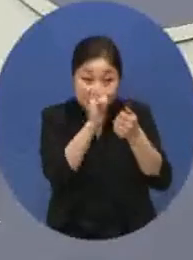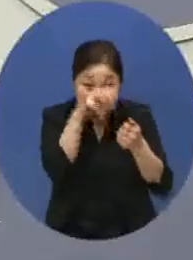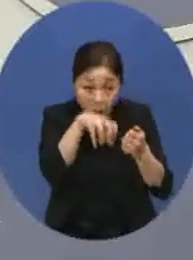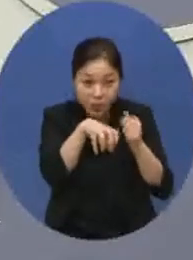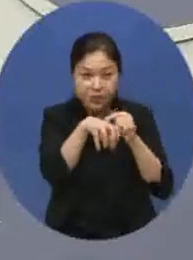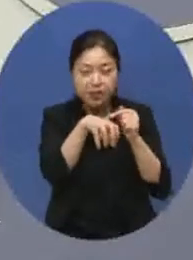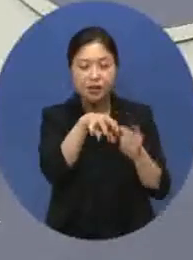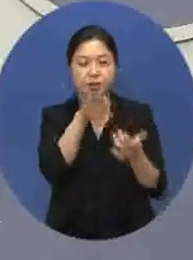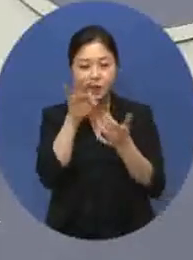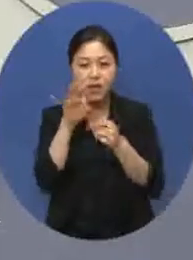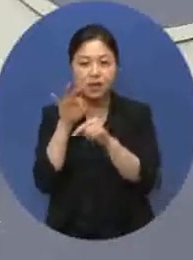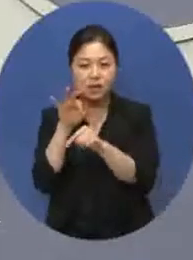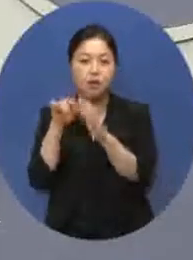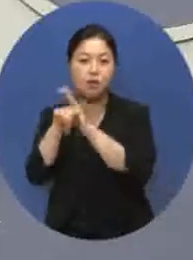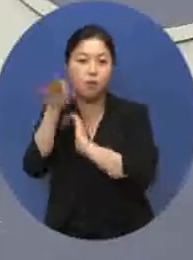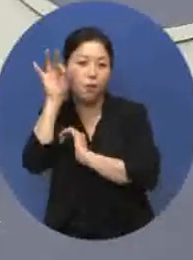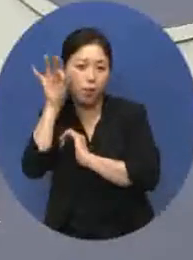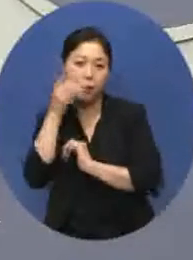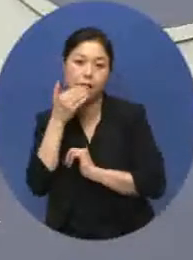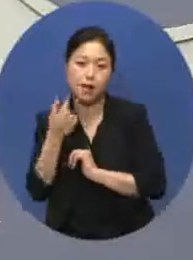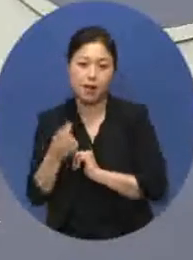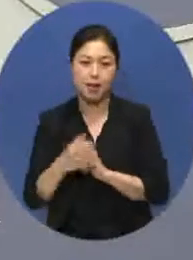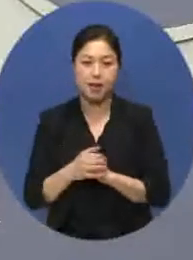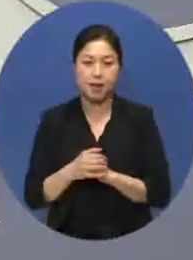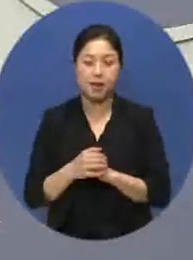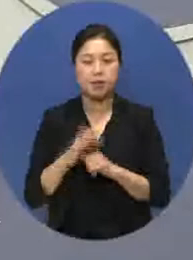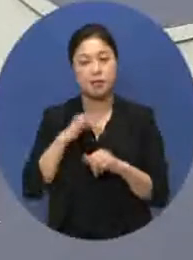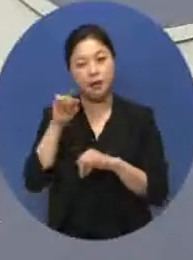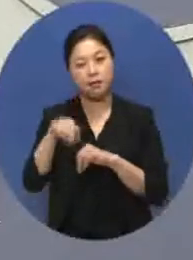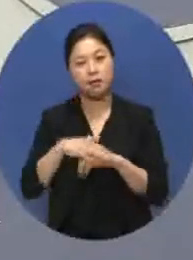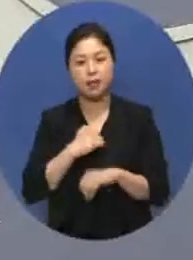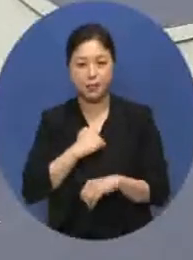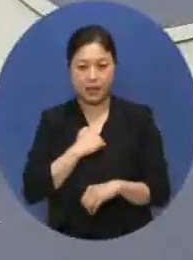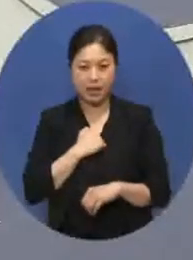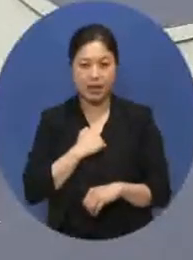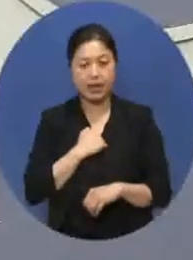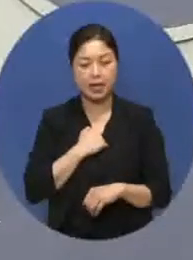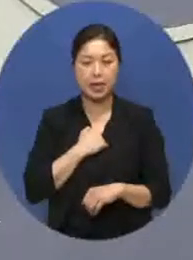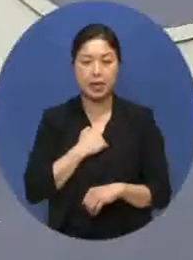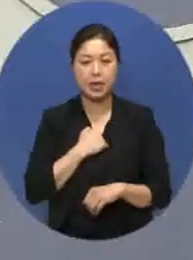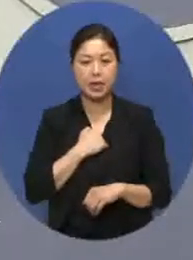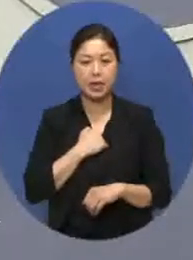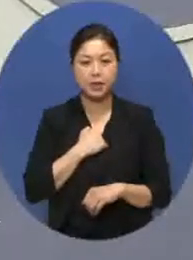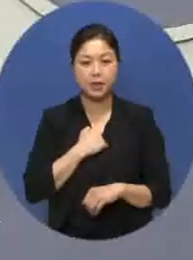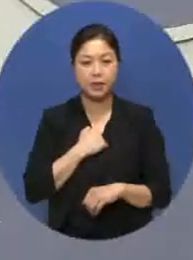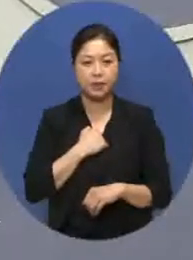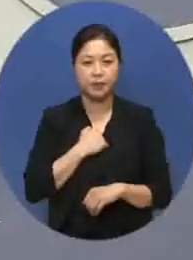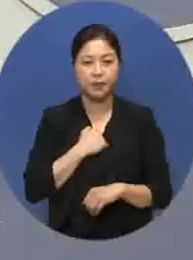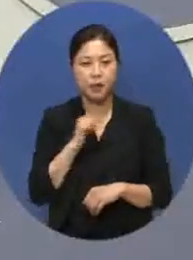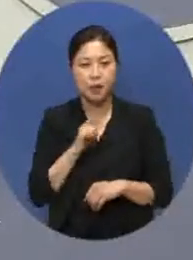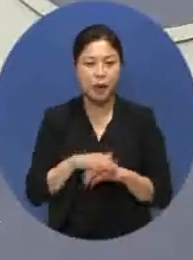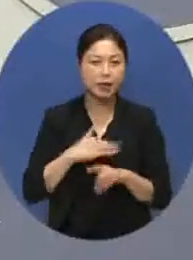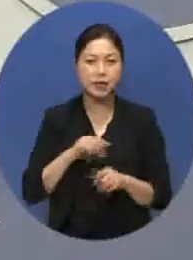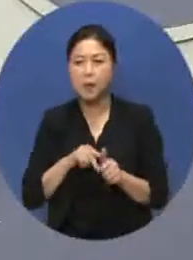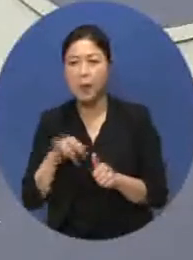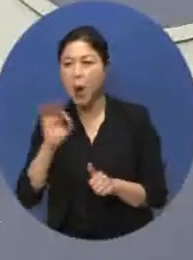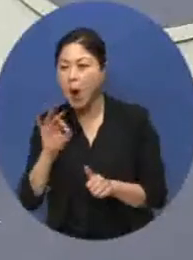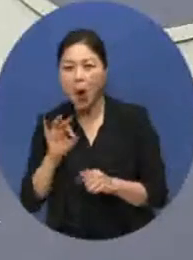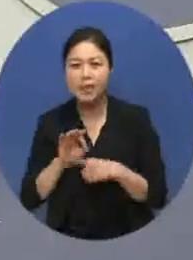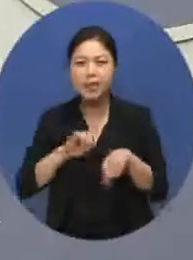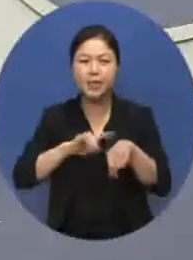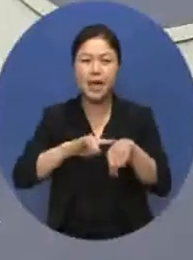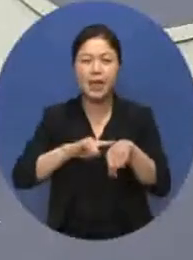보시면 그 현장 가가지고 뭐 이렇게 답답해하거나 뭐 이렇게 뭐 알아보거나 하는데 시간